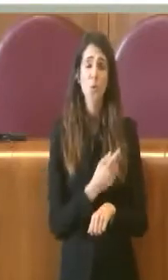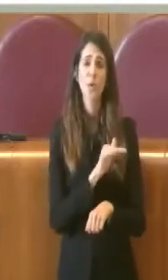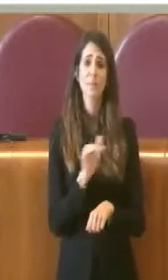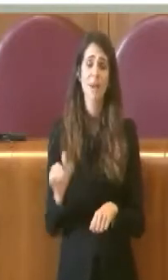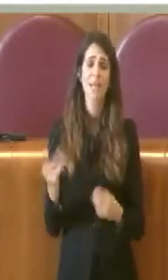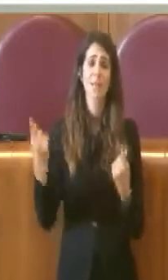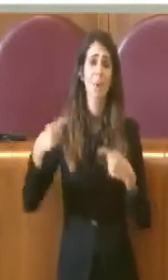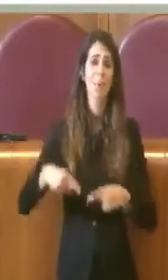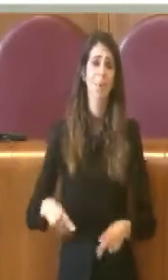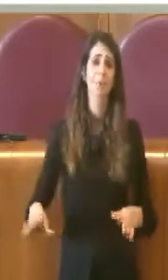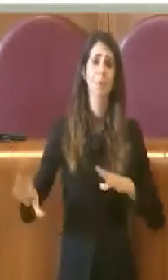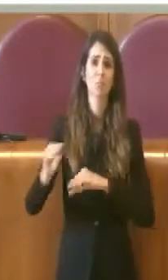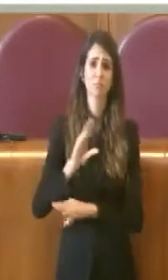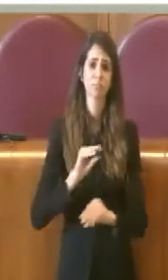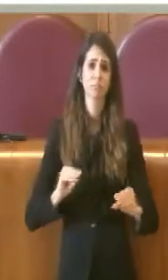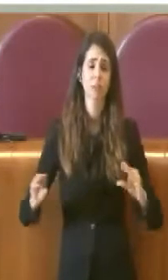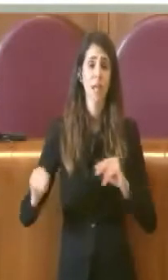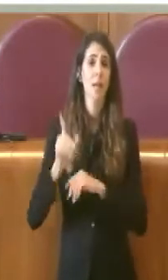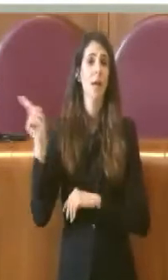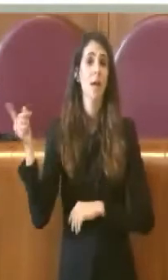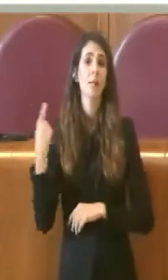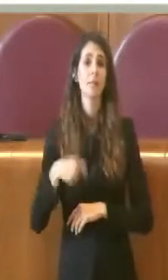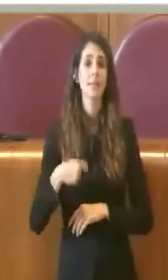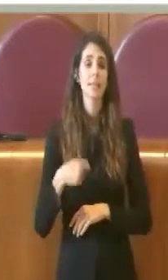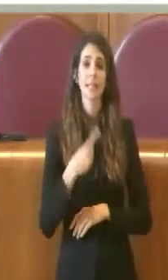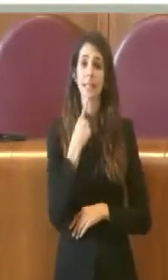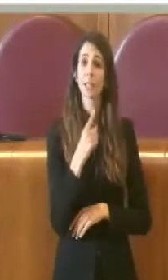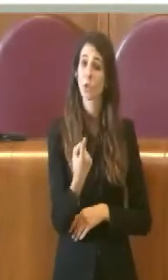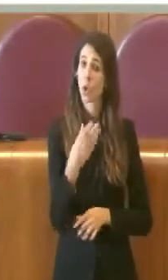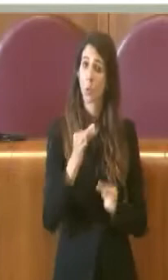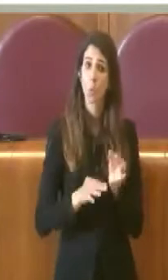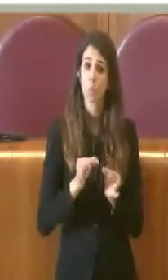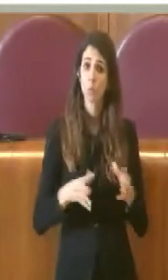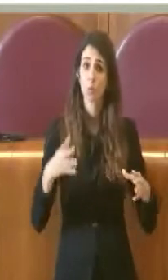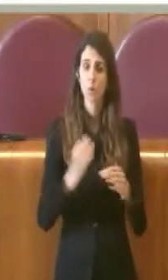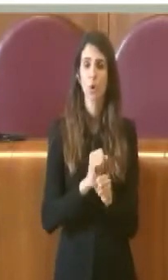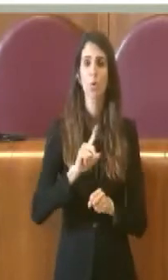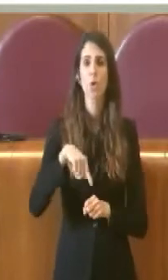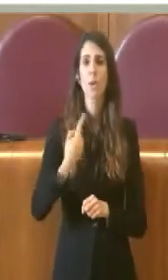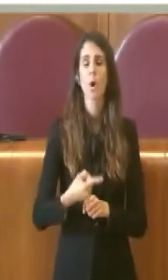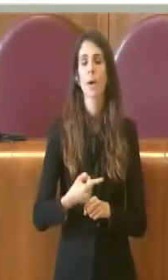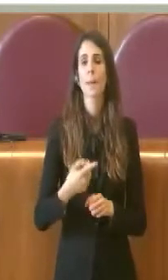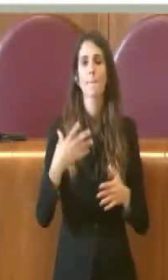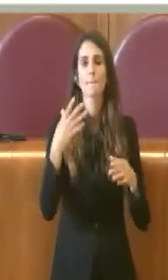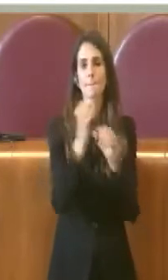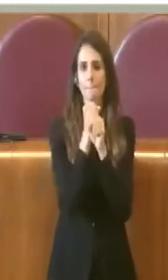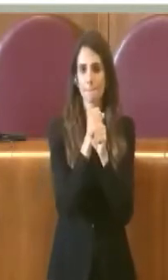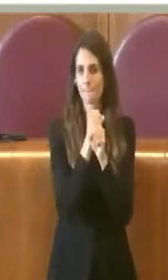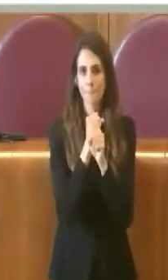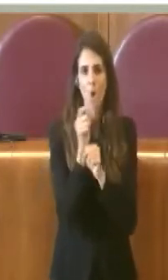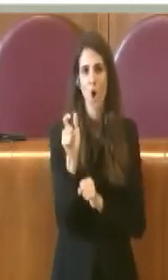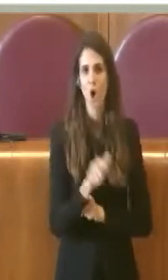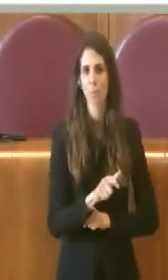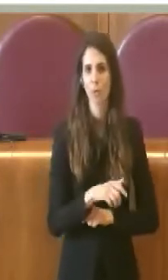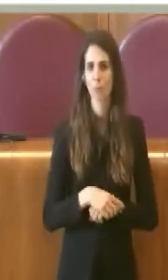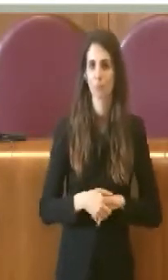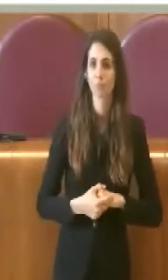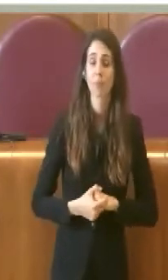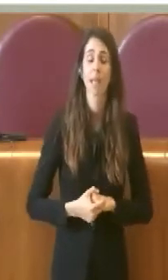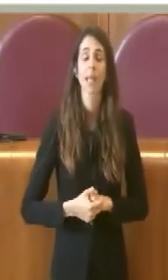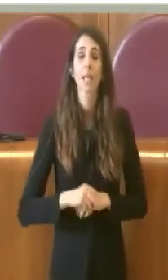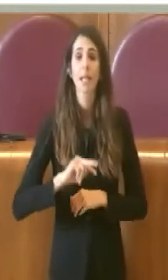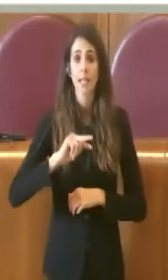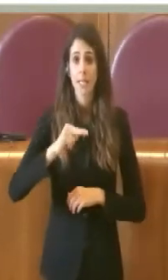opposizioni, veramente ci dia un minuto per concludere, dopo tolgo la parola però. Prego. Sì, va bene, Presidente. Sulle seconde